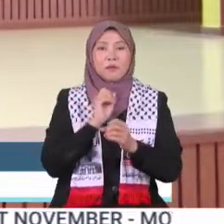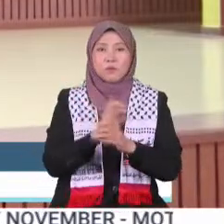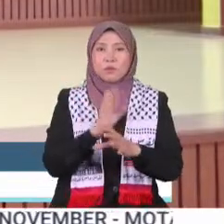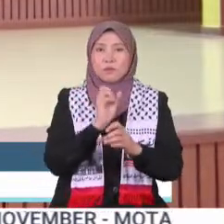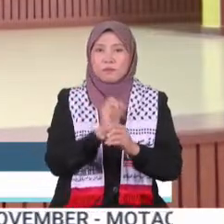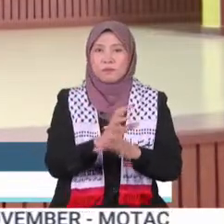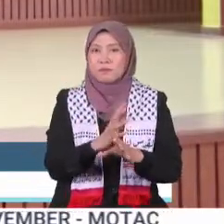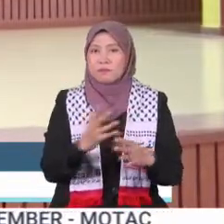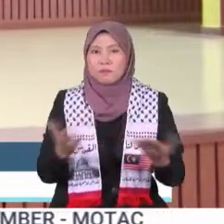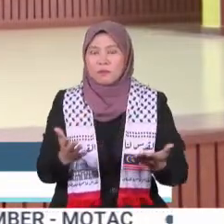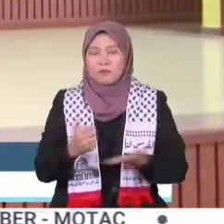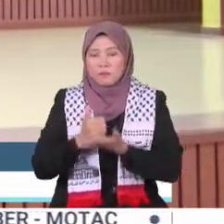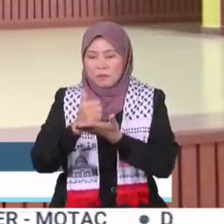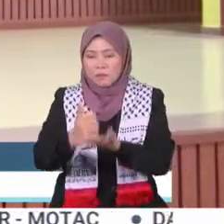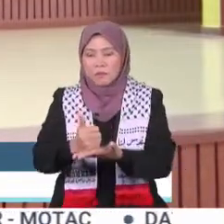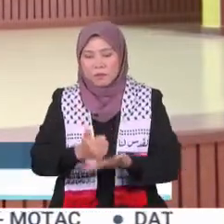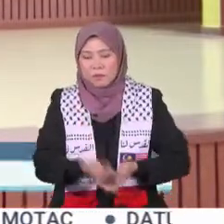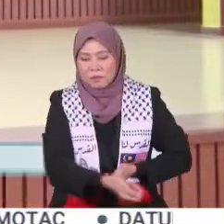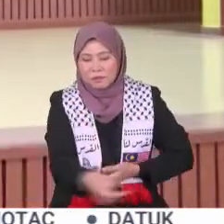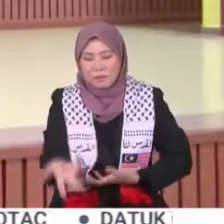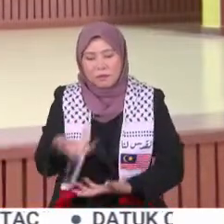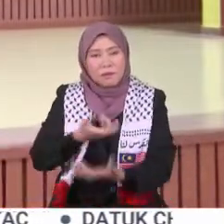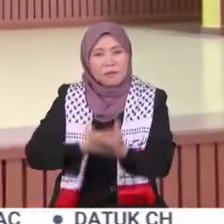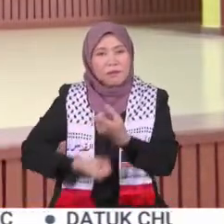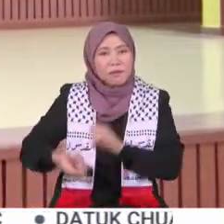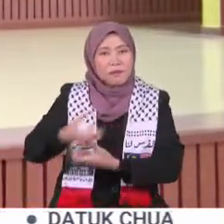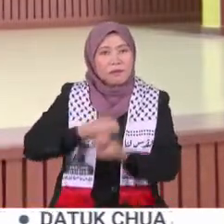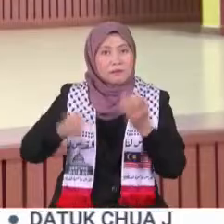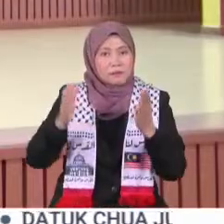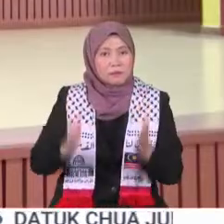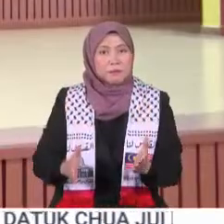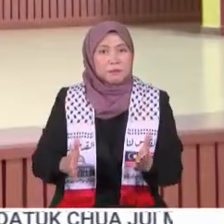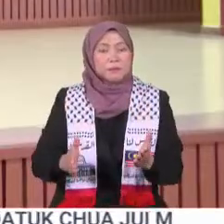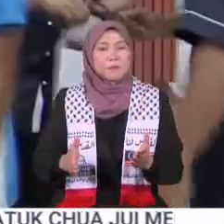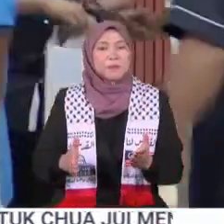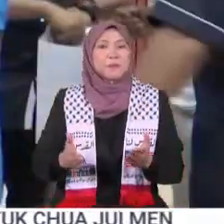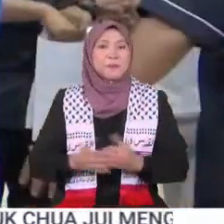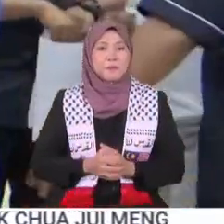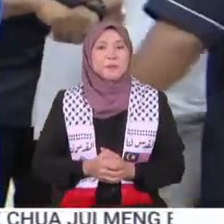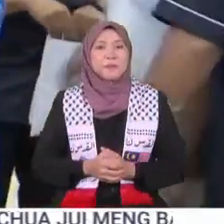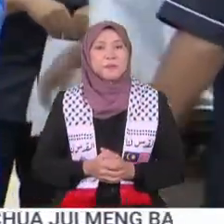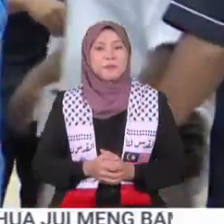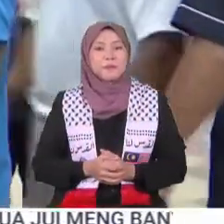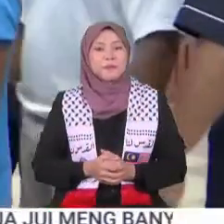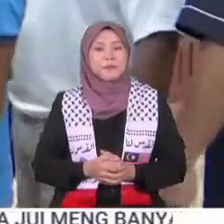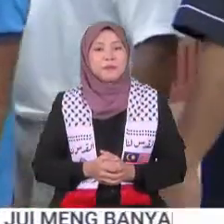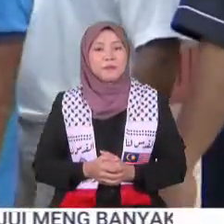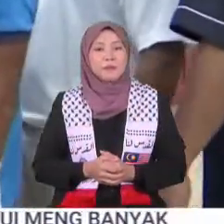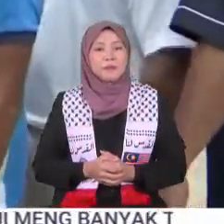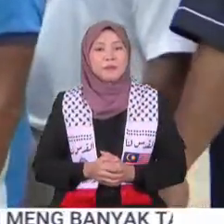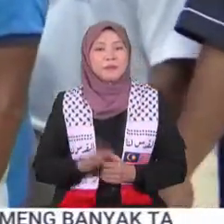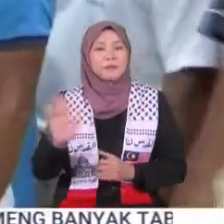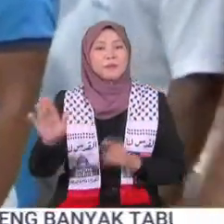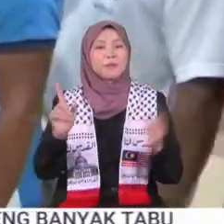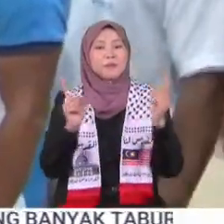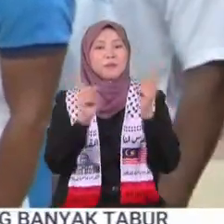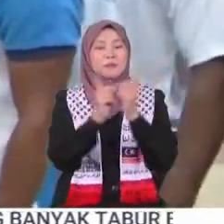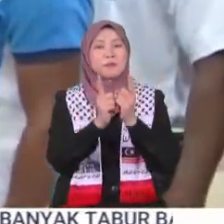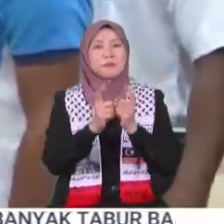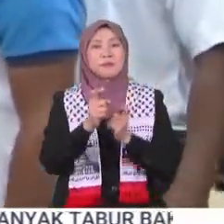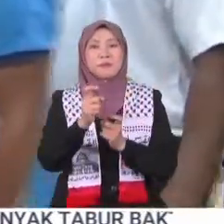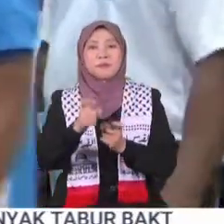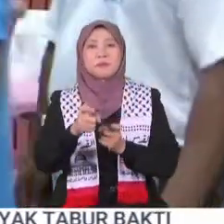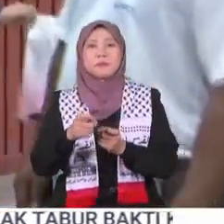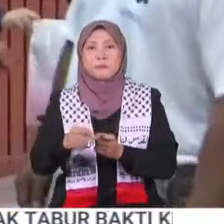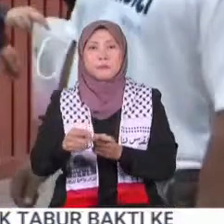adalah untuk kita bantu nelayan ni, berikan mereka ni selain daripada aquaculture. Beliau ditemui selepas